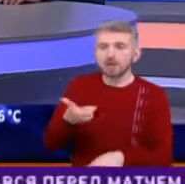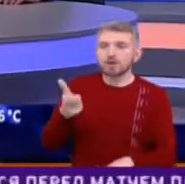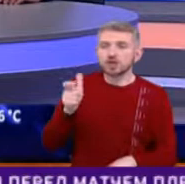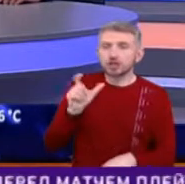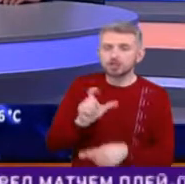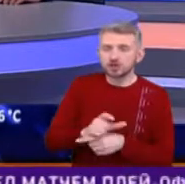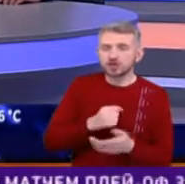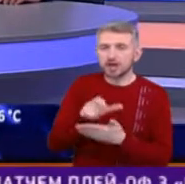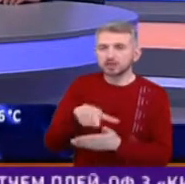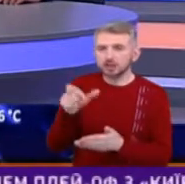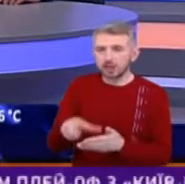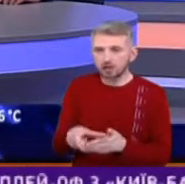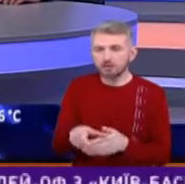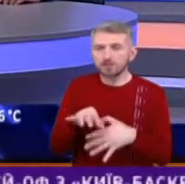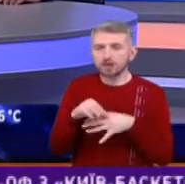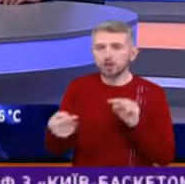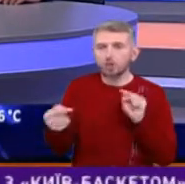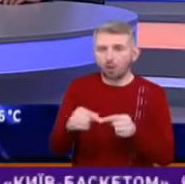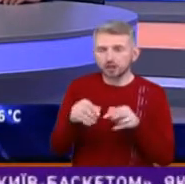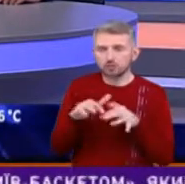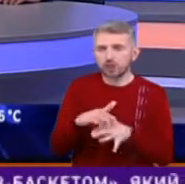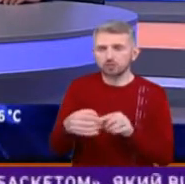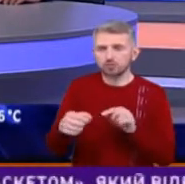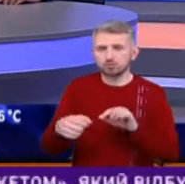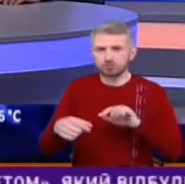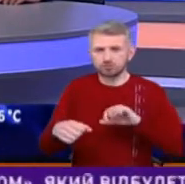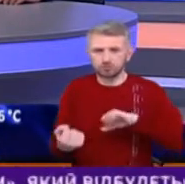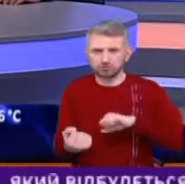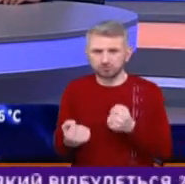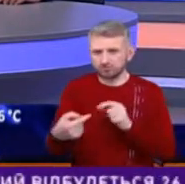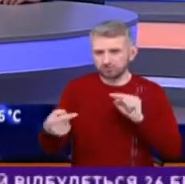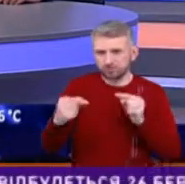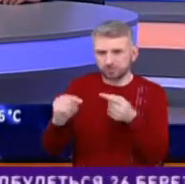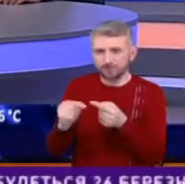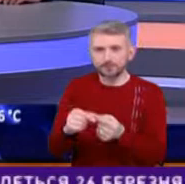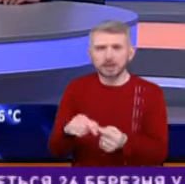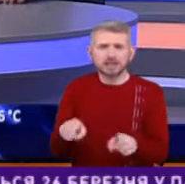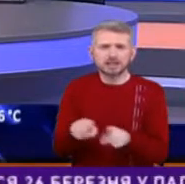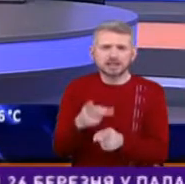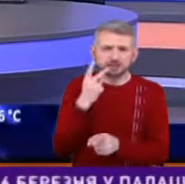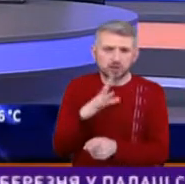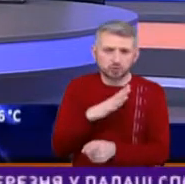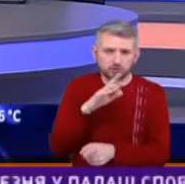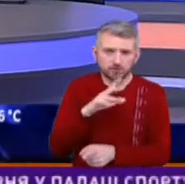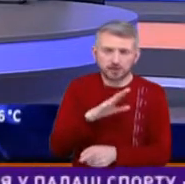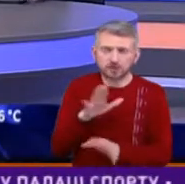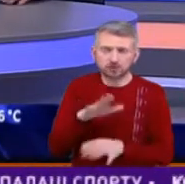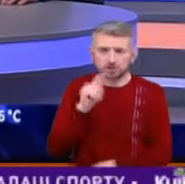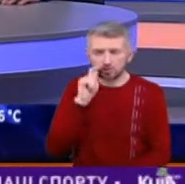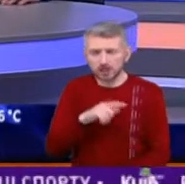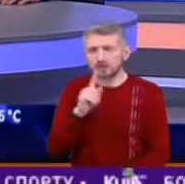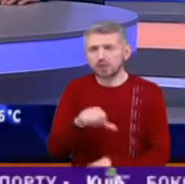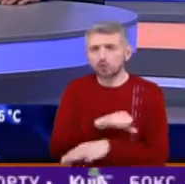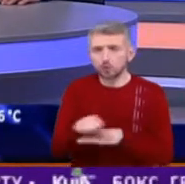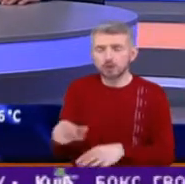більшість кандидатів вели контркампанію одне проти одного. В принципі, контркампанії завжди існували в Україні. Вони існують і не лише в Україні, і за кордоном,